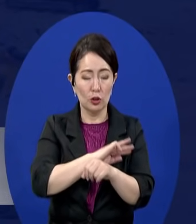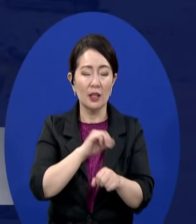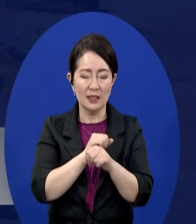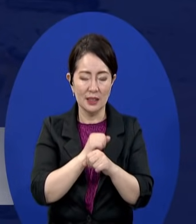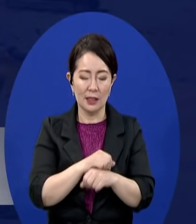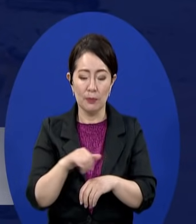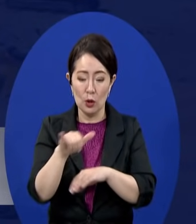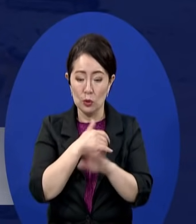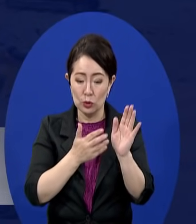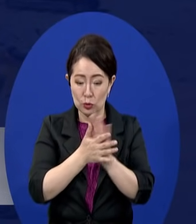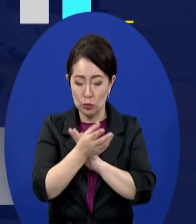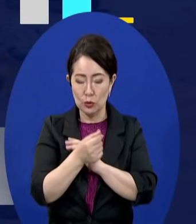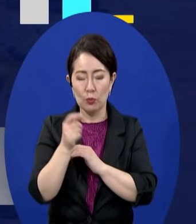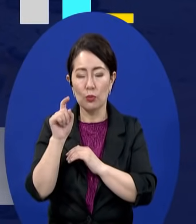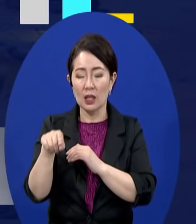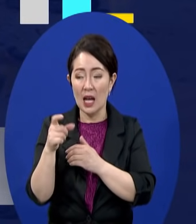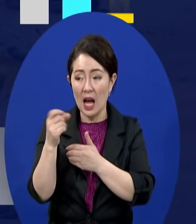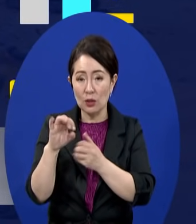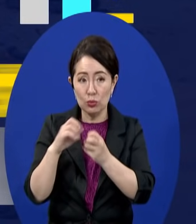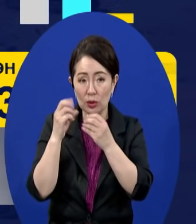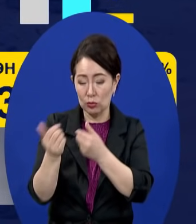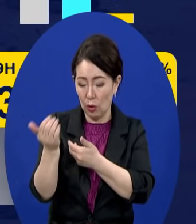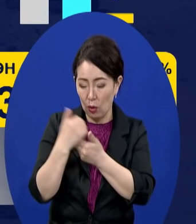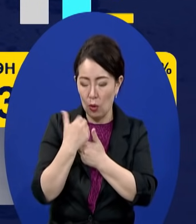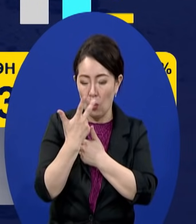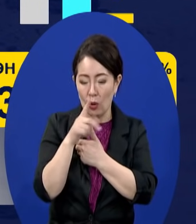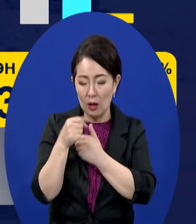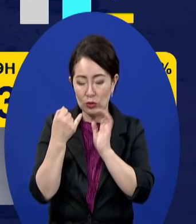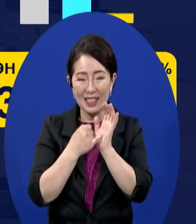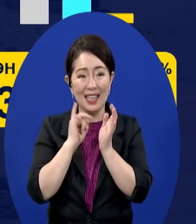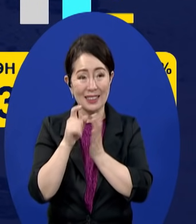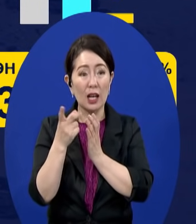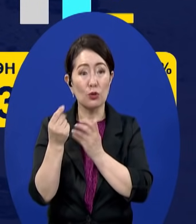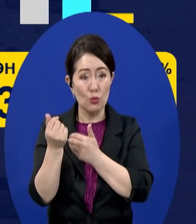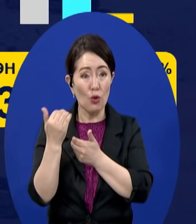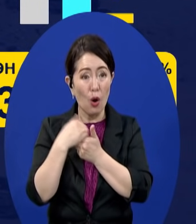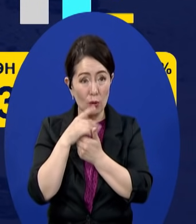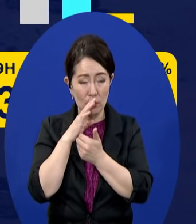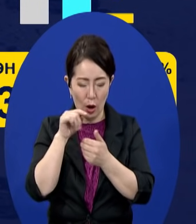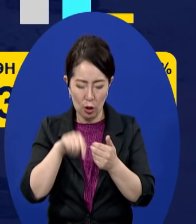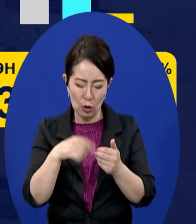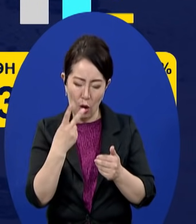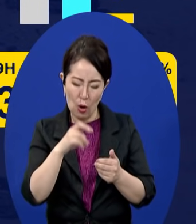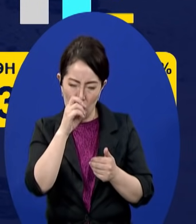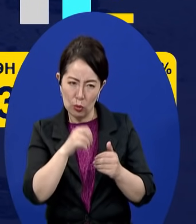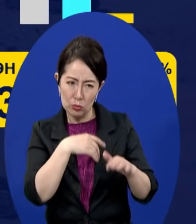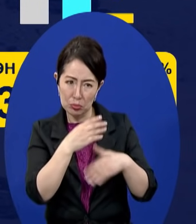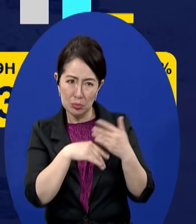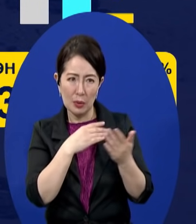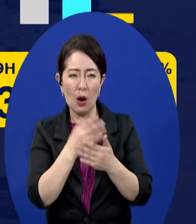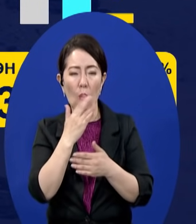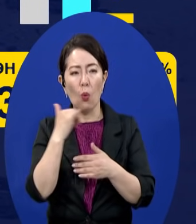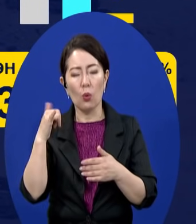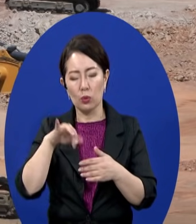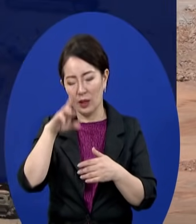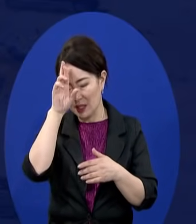улсын төсөвт эрдэс бүтээгдэхүүний экспортын орлогыг 3.6 их-найт төгрөг байхаар тусгасан. Өнөөдрийн байдлаар 20% гүйцэтгэлтэй явааг улс орхин